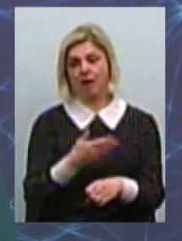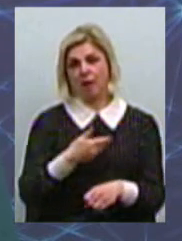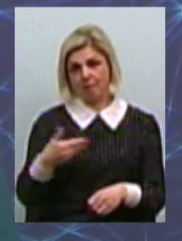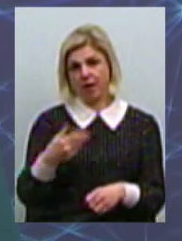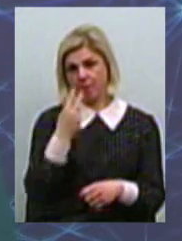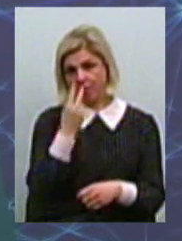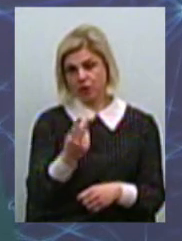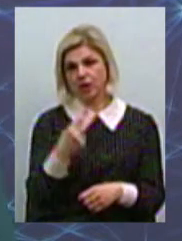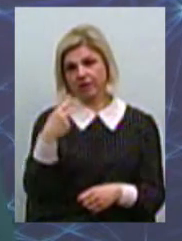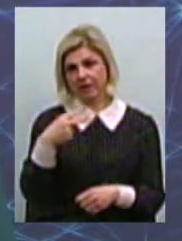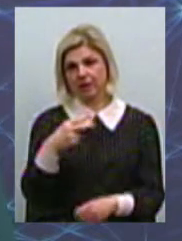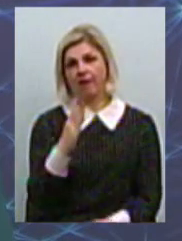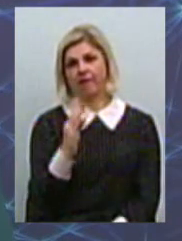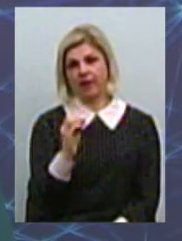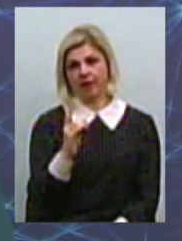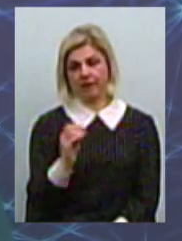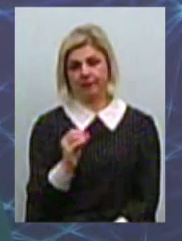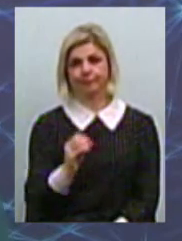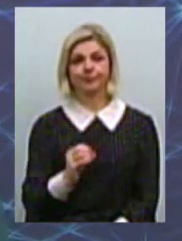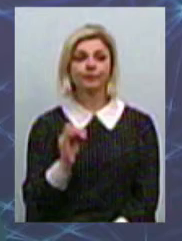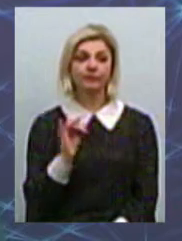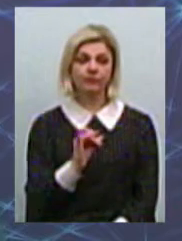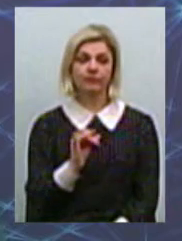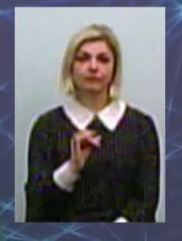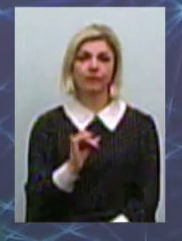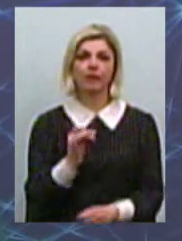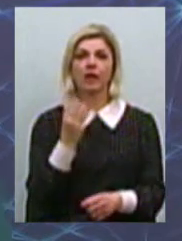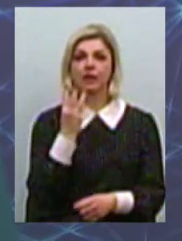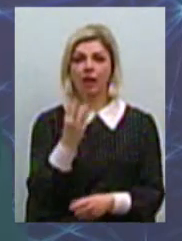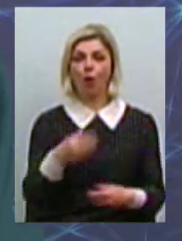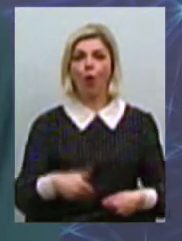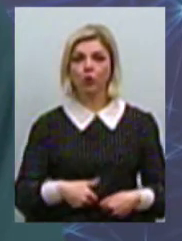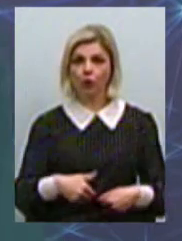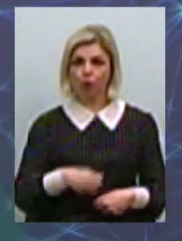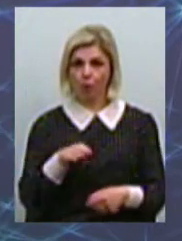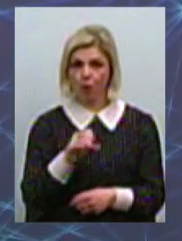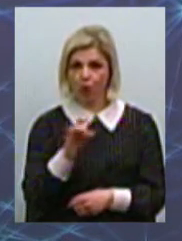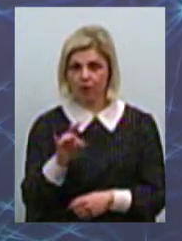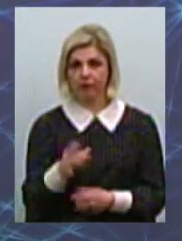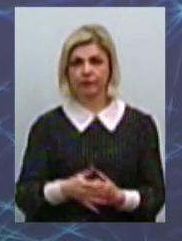бачили в 20 столітті. І три голодомори, і